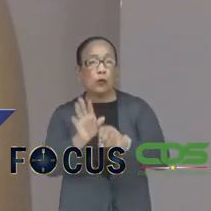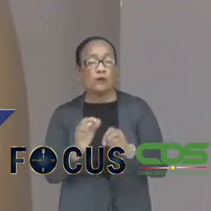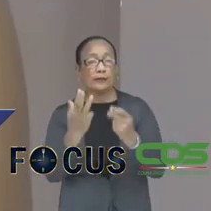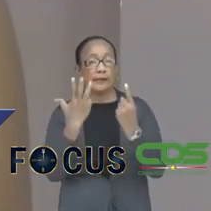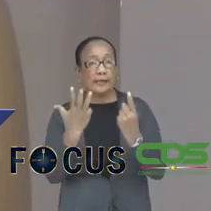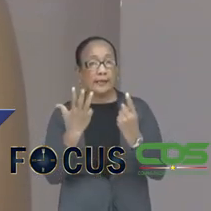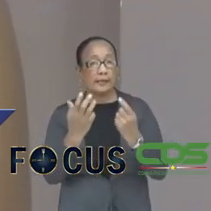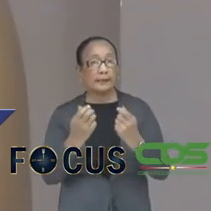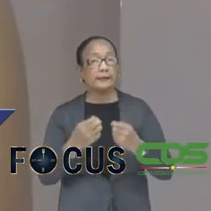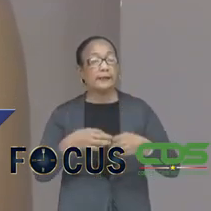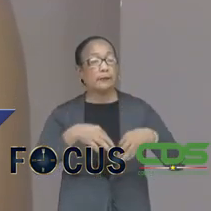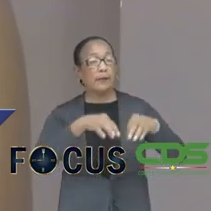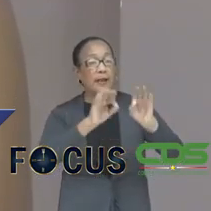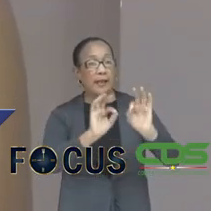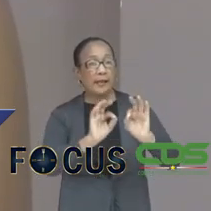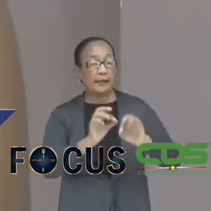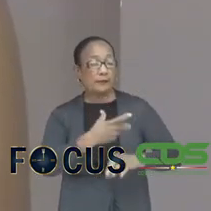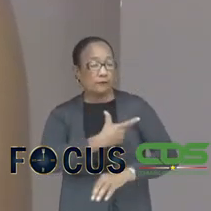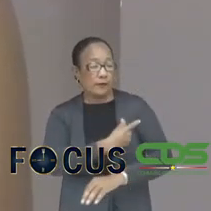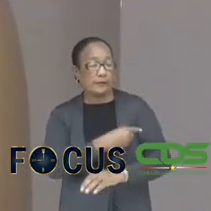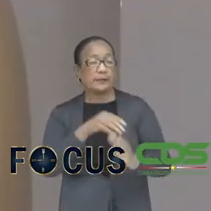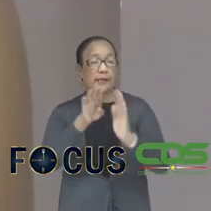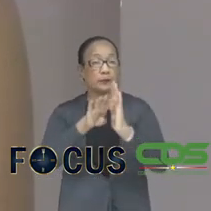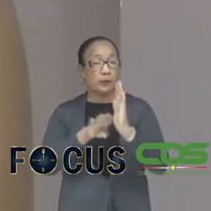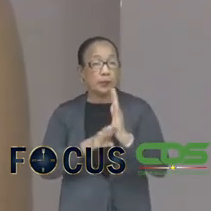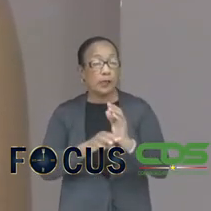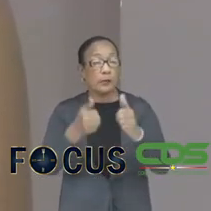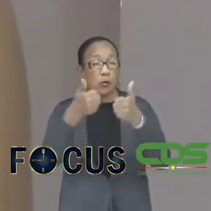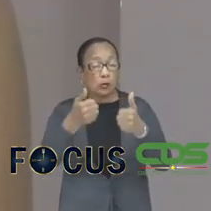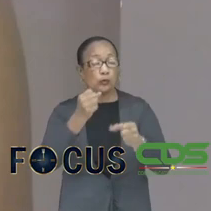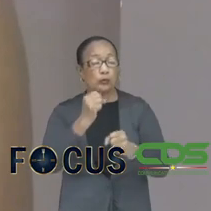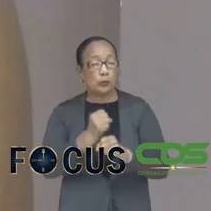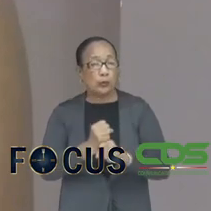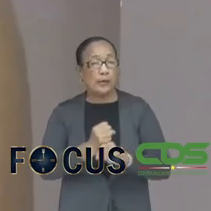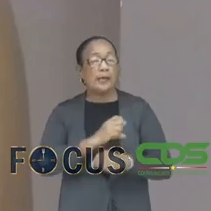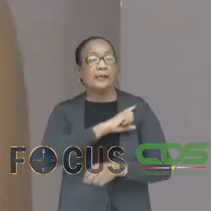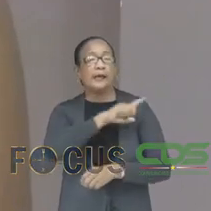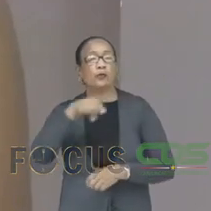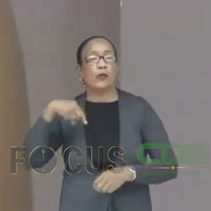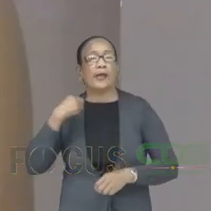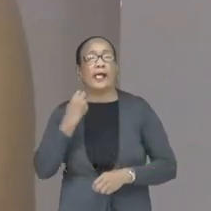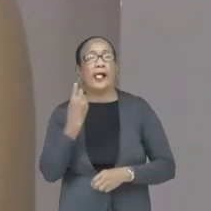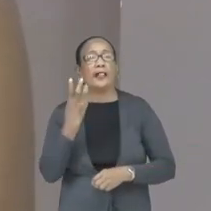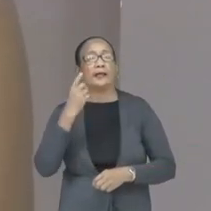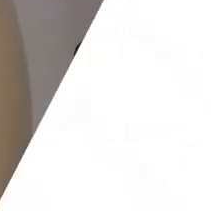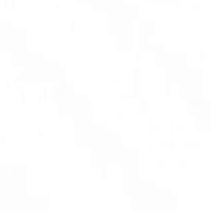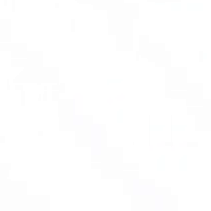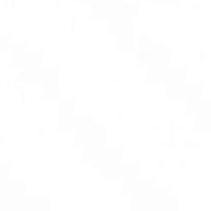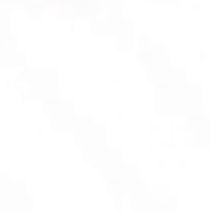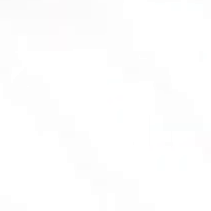het vaccinatieprogramma, dat we het zodanig implementeren dat wij elke dag levens kunnen redden.